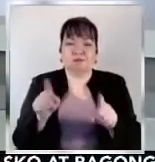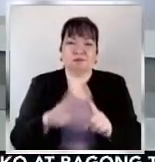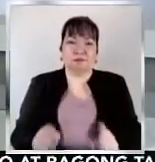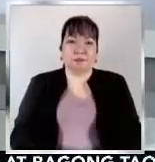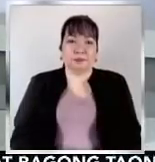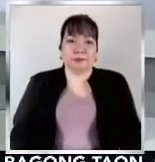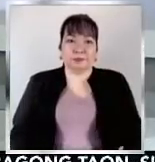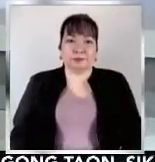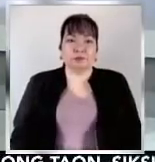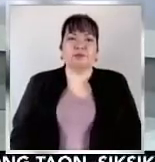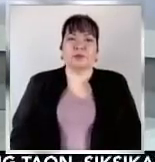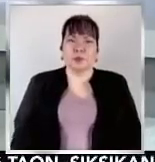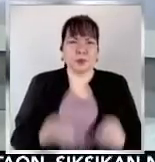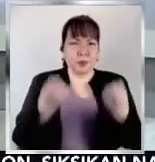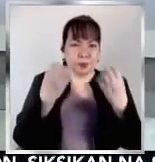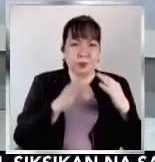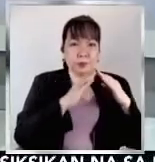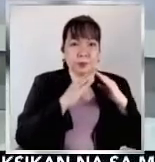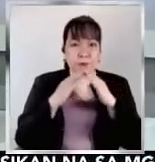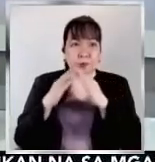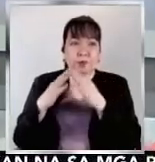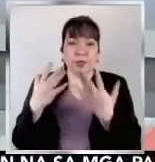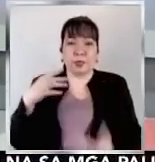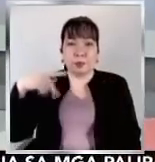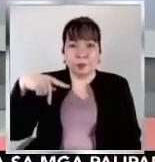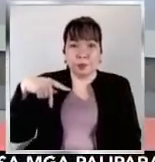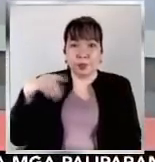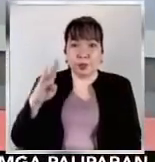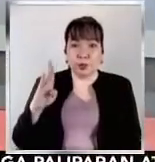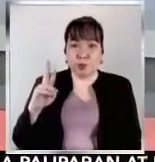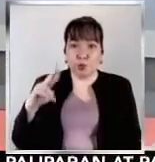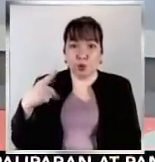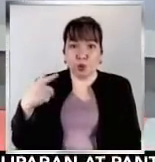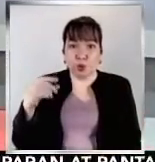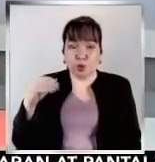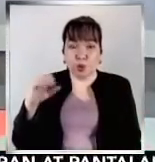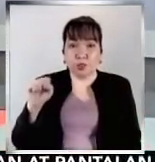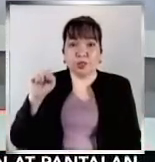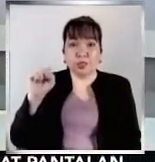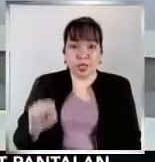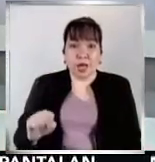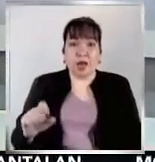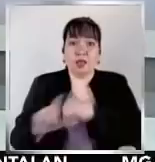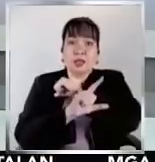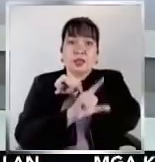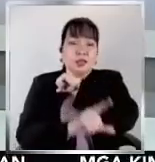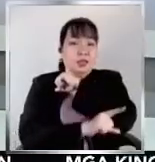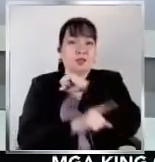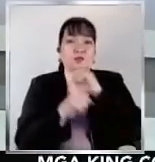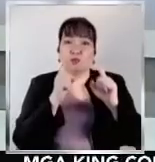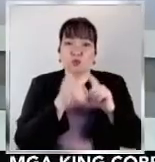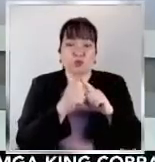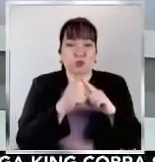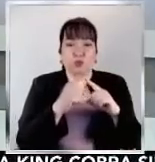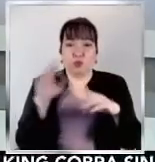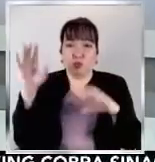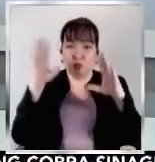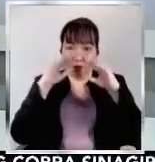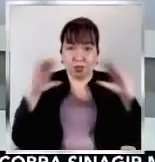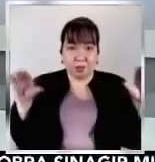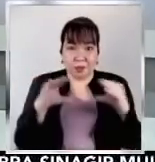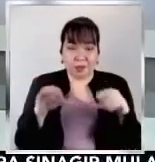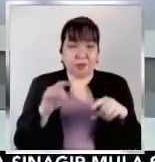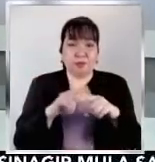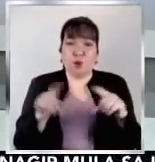Maraming residente ng Padre Burgos sa Southern Leyte ang magpapasko walang bahay dahil sa daluyong na dala ng